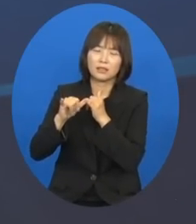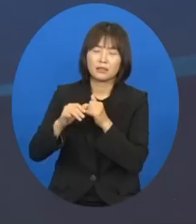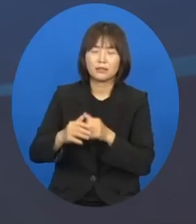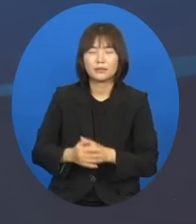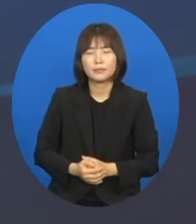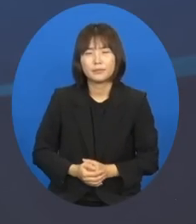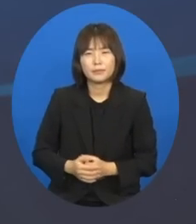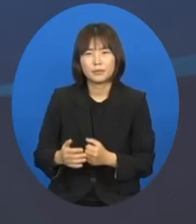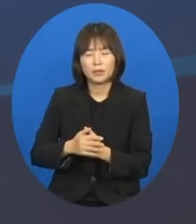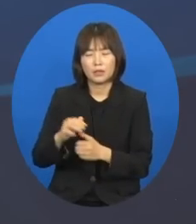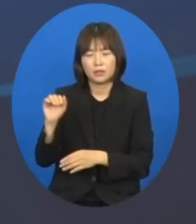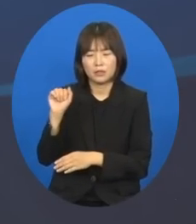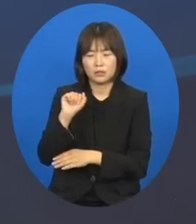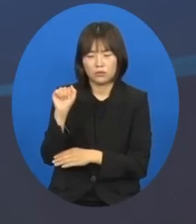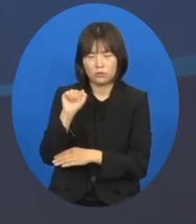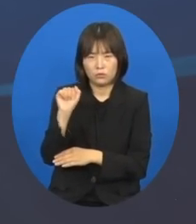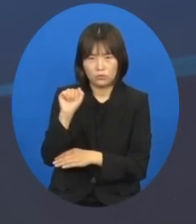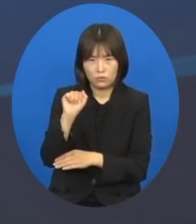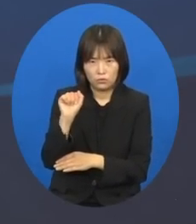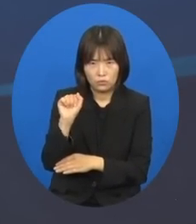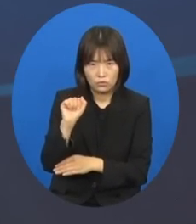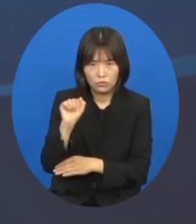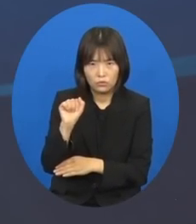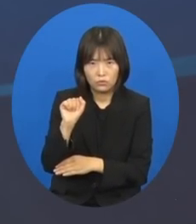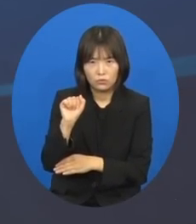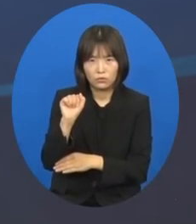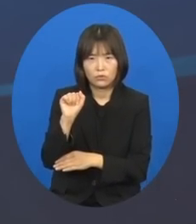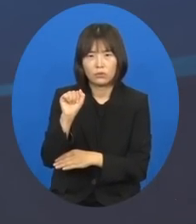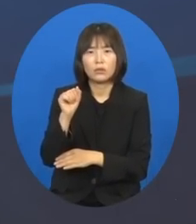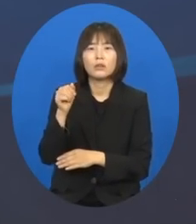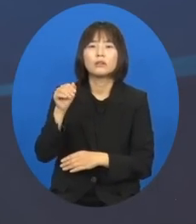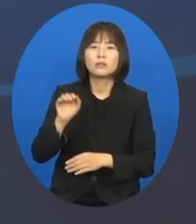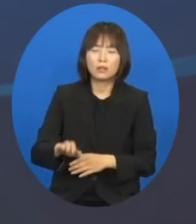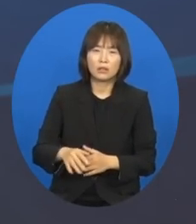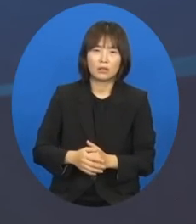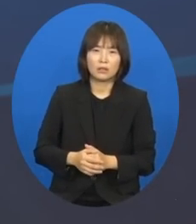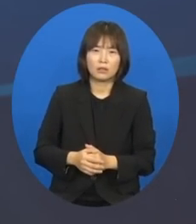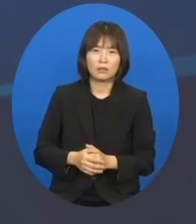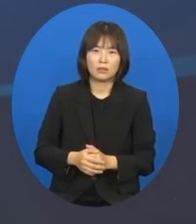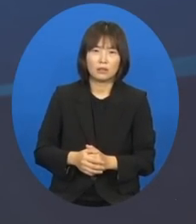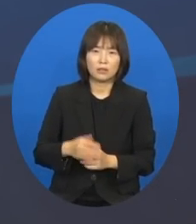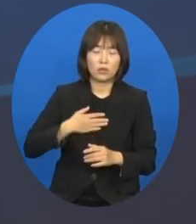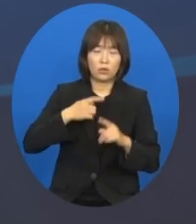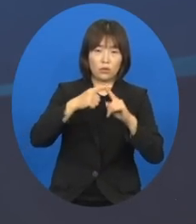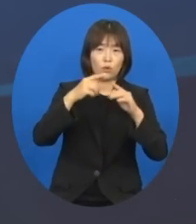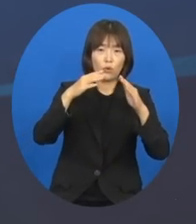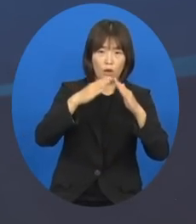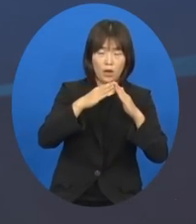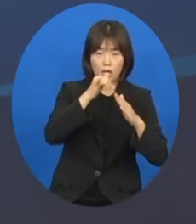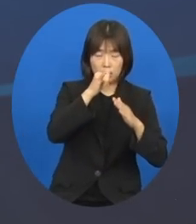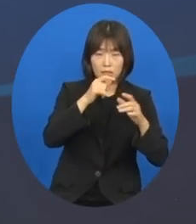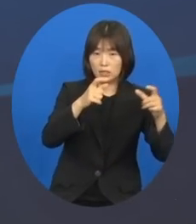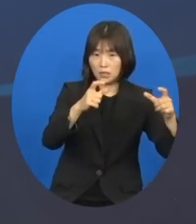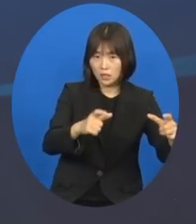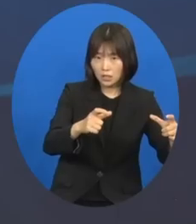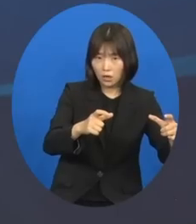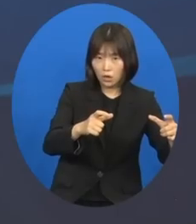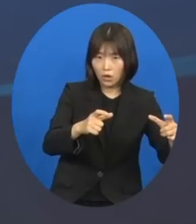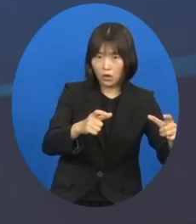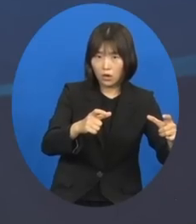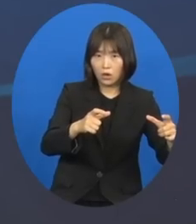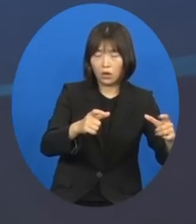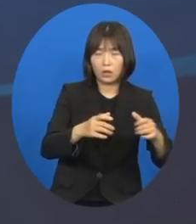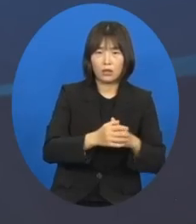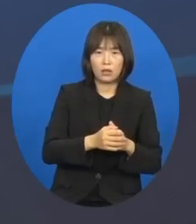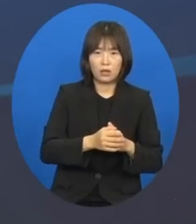운전을 하고 달리는데 그래파인이라고 하는 저희 교회가 있었던 그래파인 지역의 호수의 차와 함께